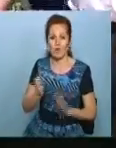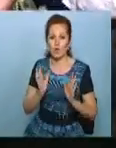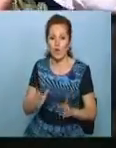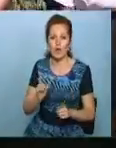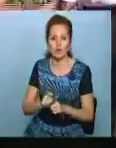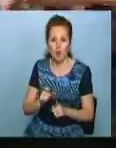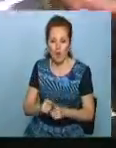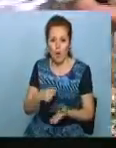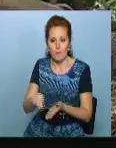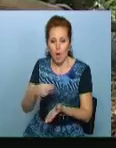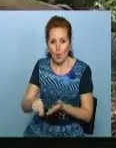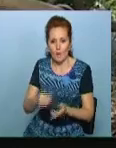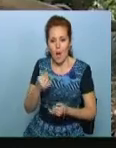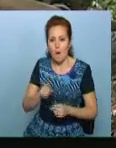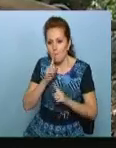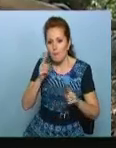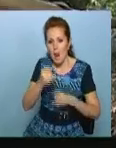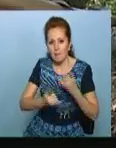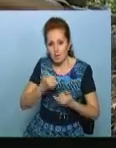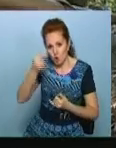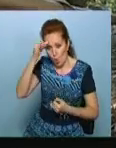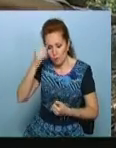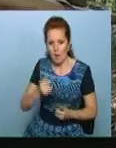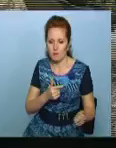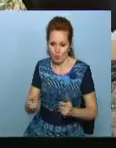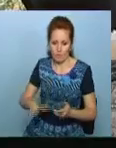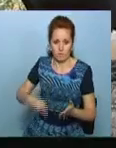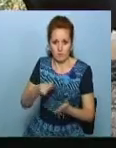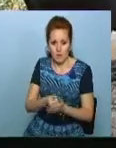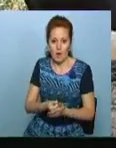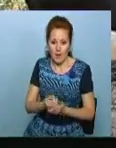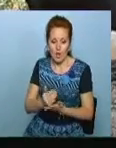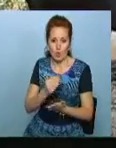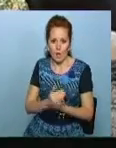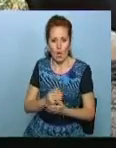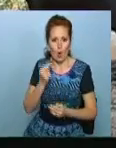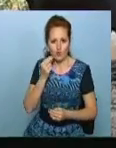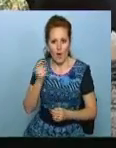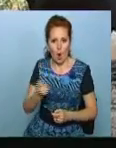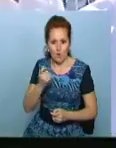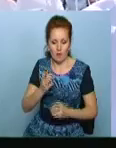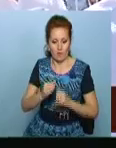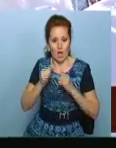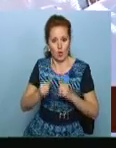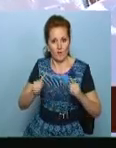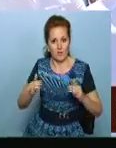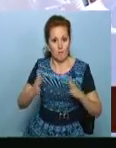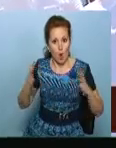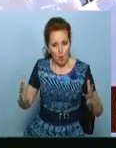Покупка племскота – одна из строчек бюджетного субсидирования. Как результат, количество племхозяйств с каждым годом становится больше. Начинали